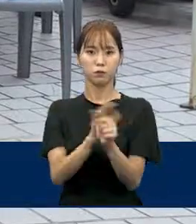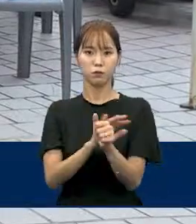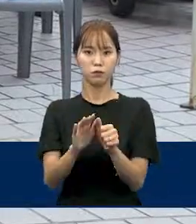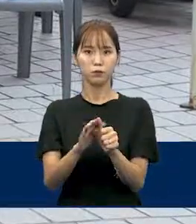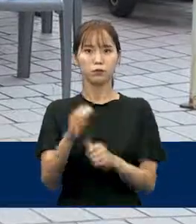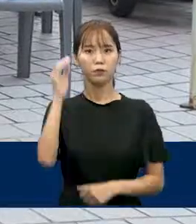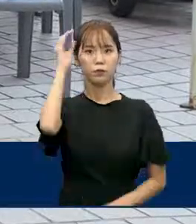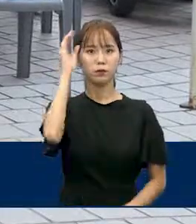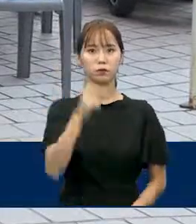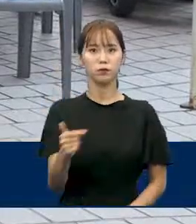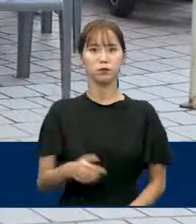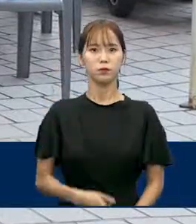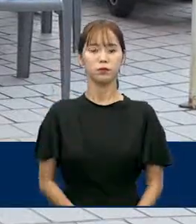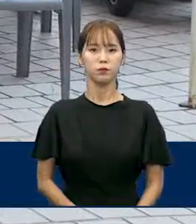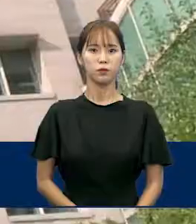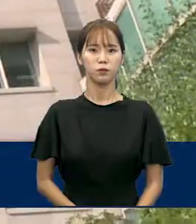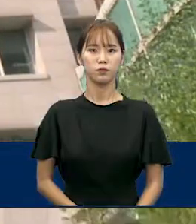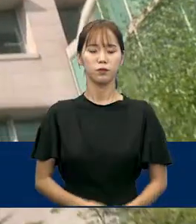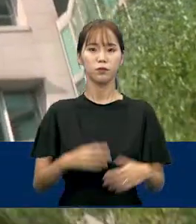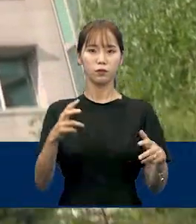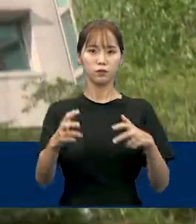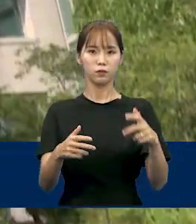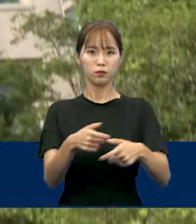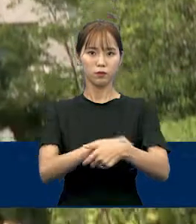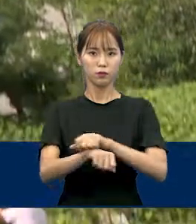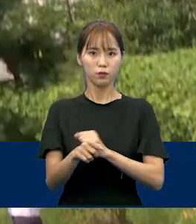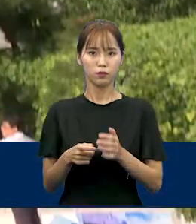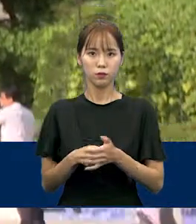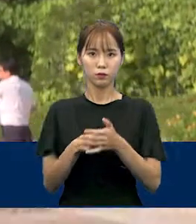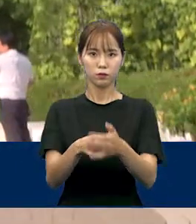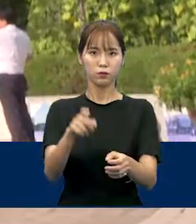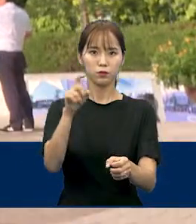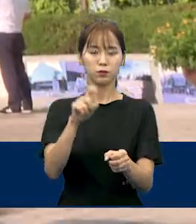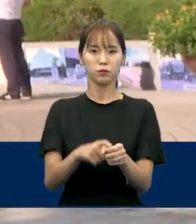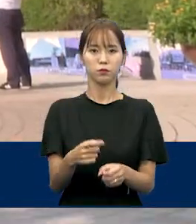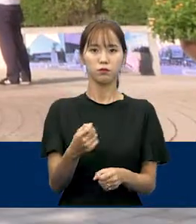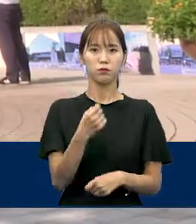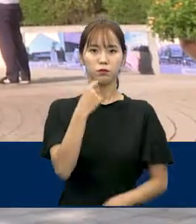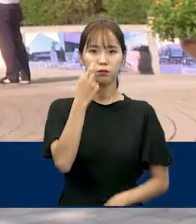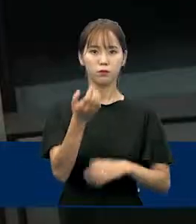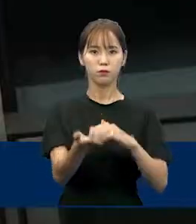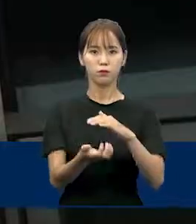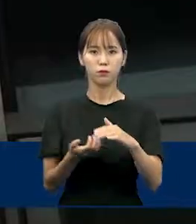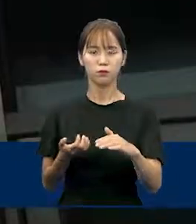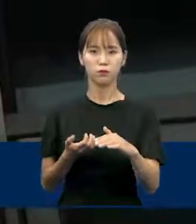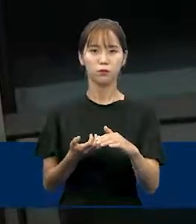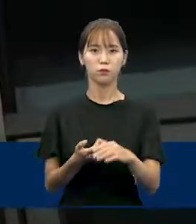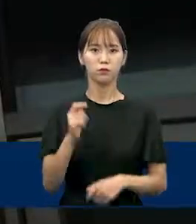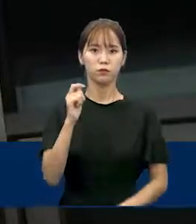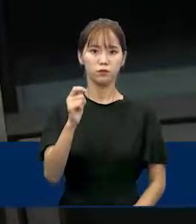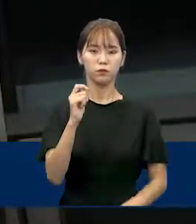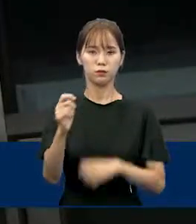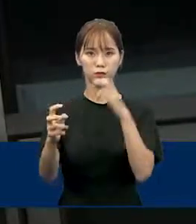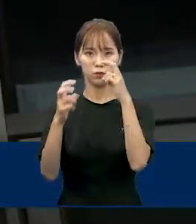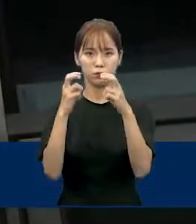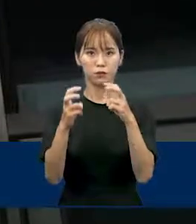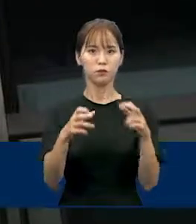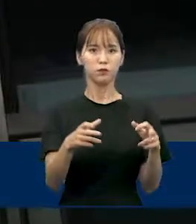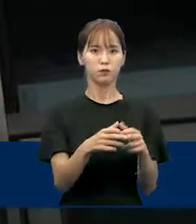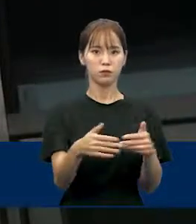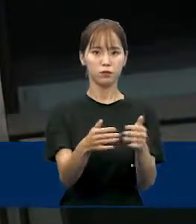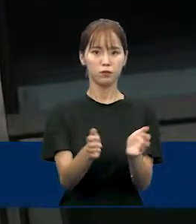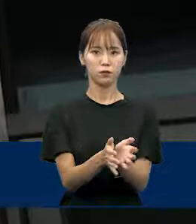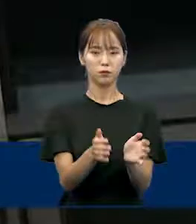발굴 이라는 의미가 있습니다 고는 해당 사업을 적극적으로 추진하고자 지난달 29일 사업참여